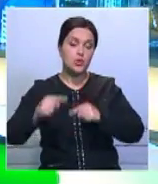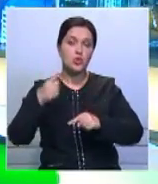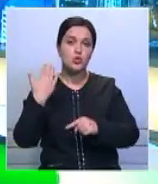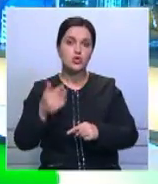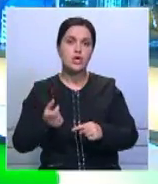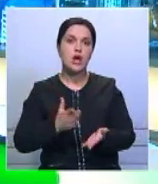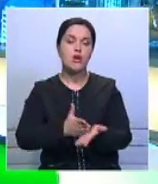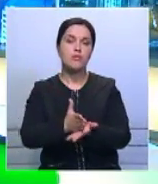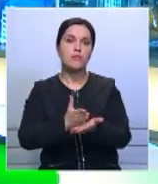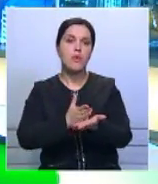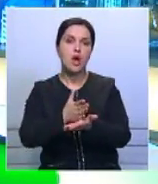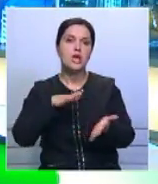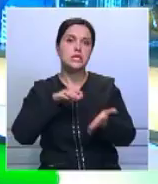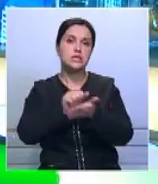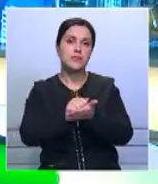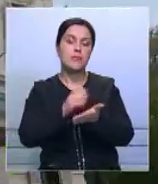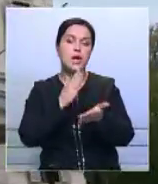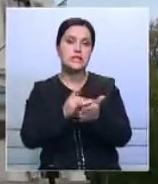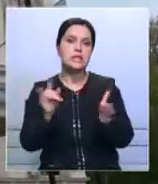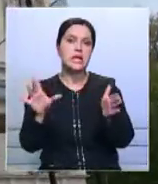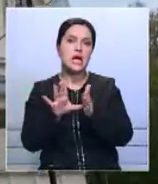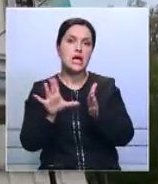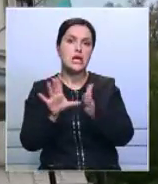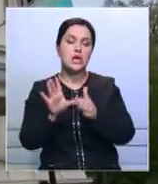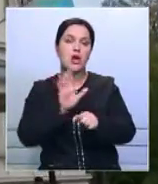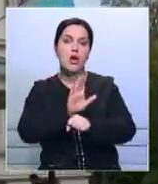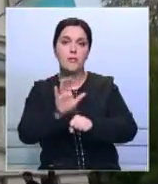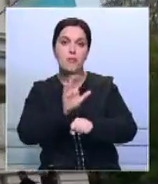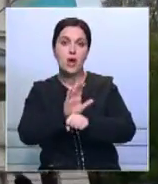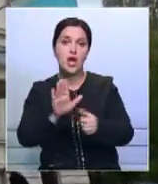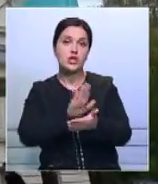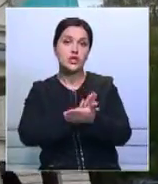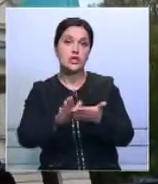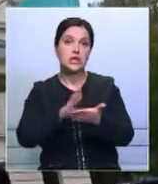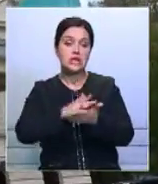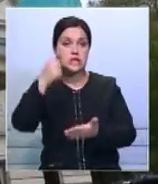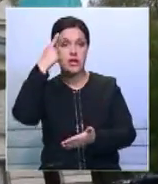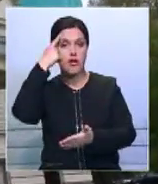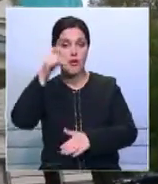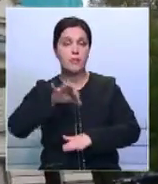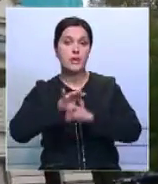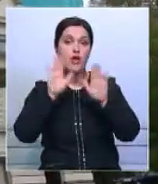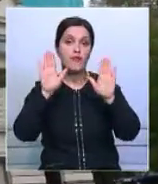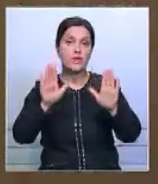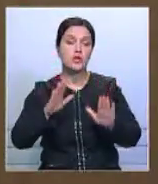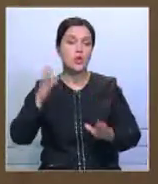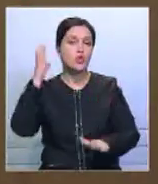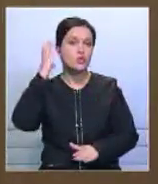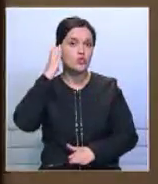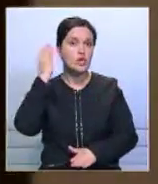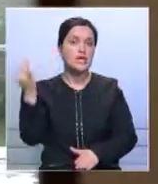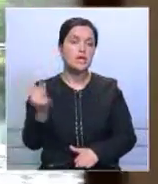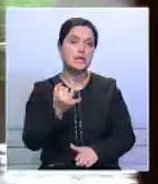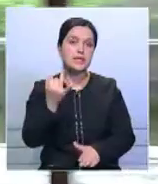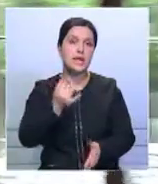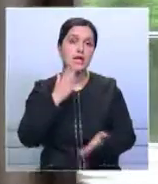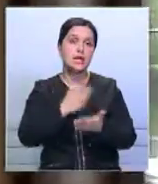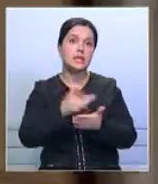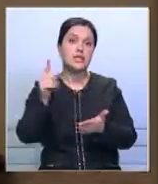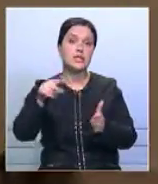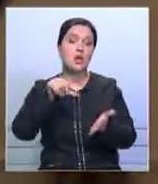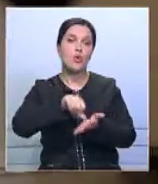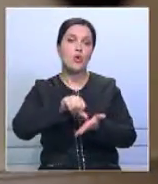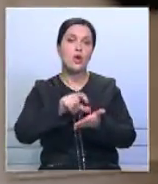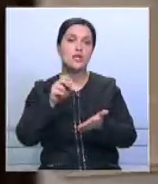первый год занимаются развитием альтернативной энергетики, а потому информацию о проведении выставки слушали с большим интересом. Среди